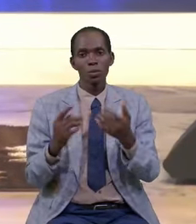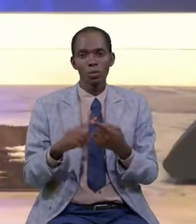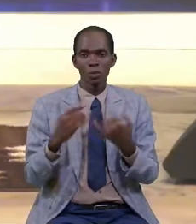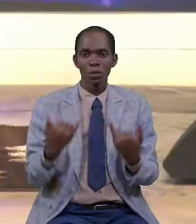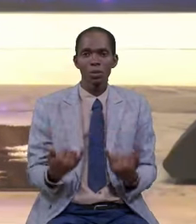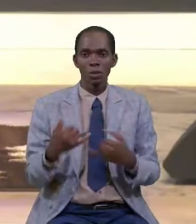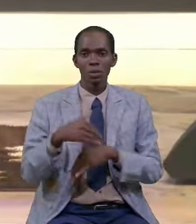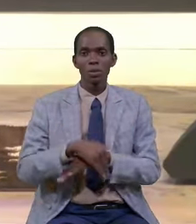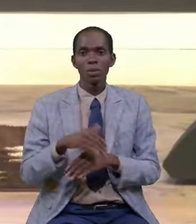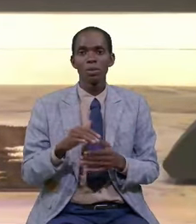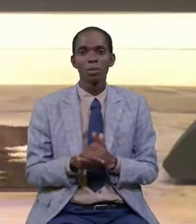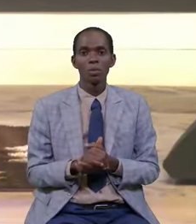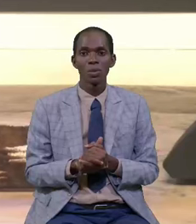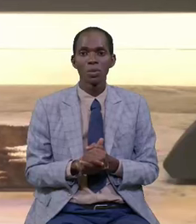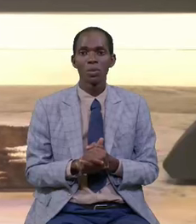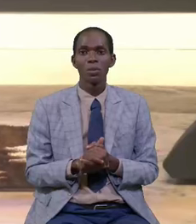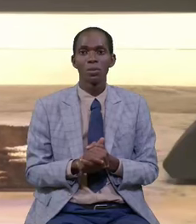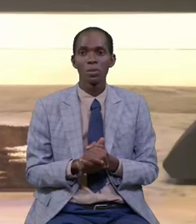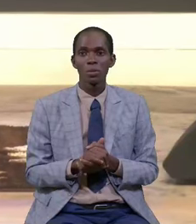Manifestation ce soir.